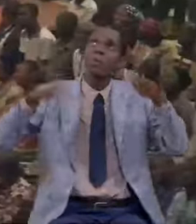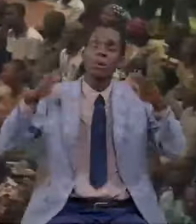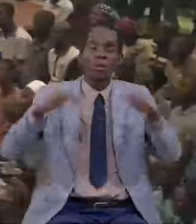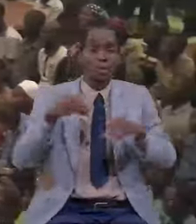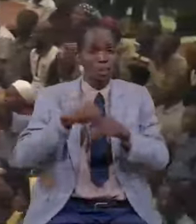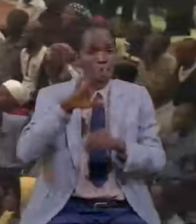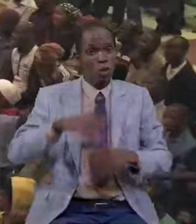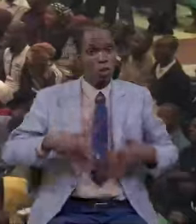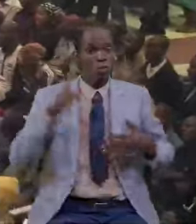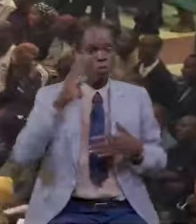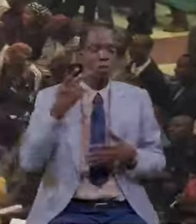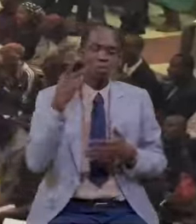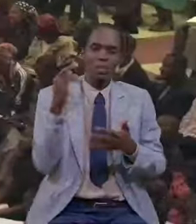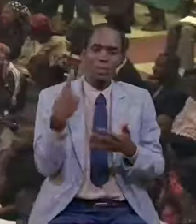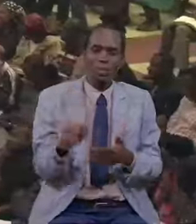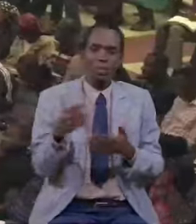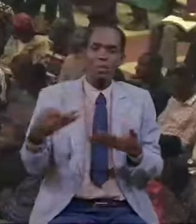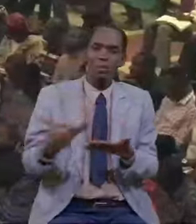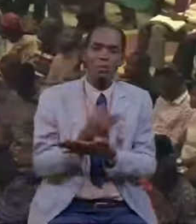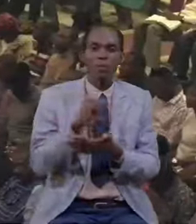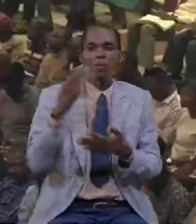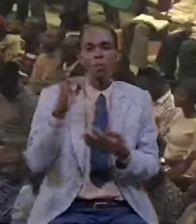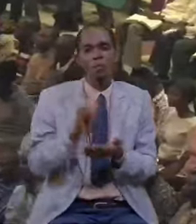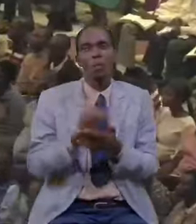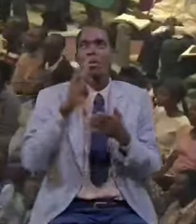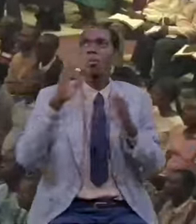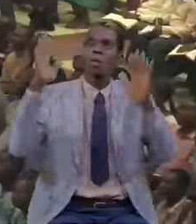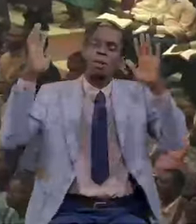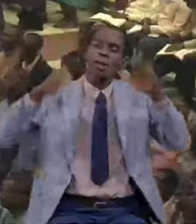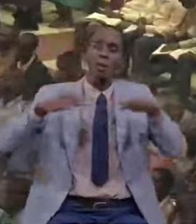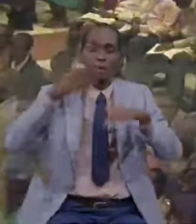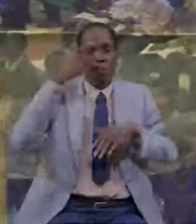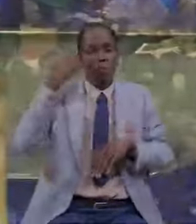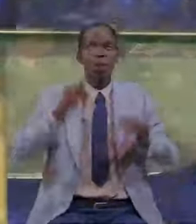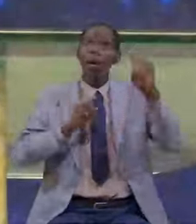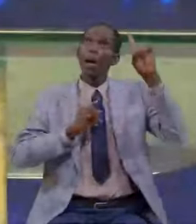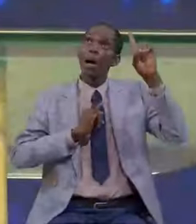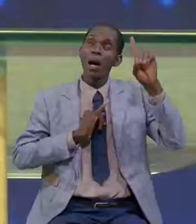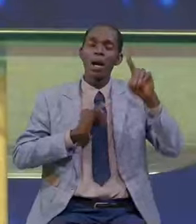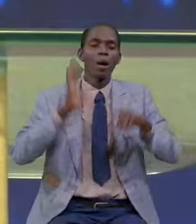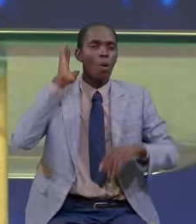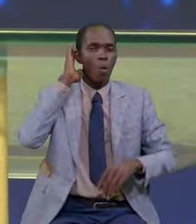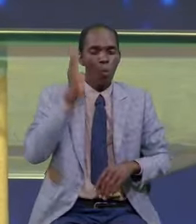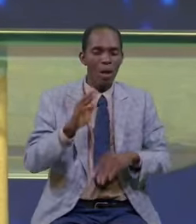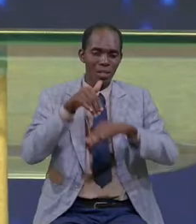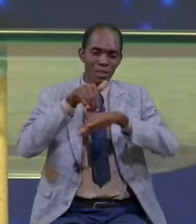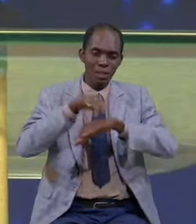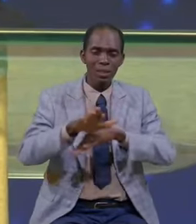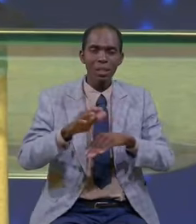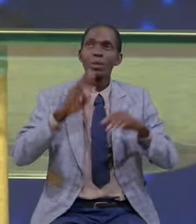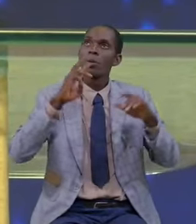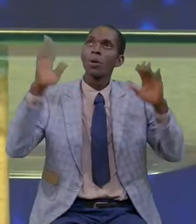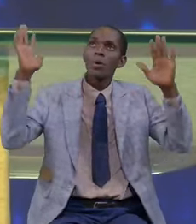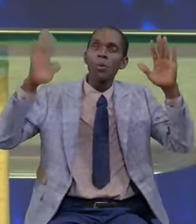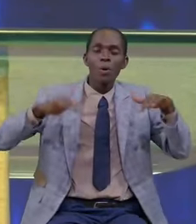le rafraîchissement de cette pluie. Parce que c'est dit ici. Je ferai tomber de la pluie sur